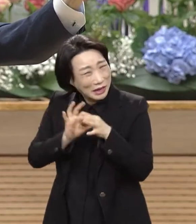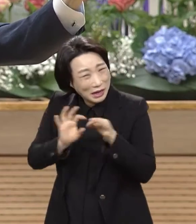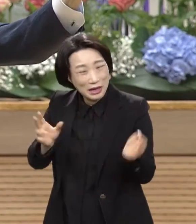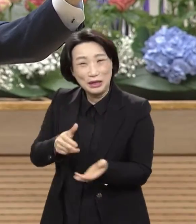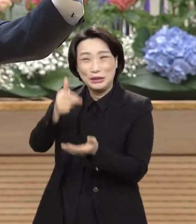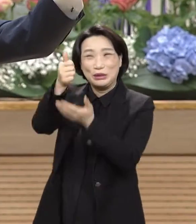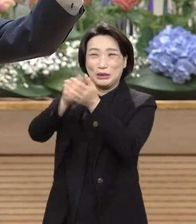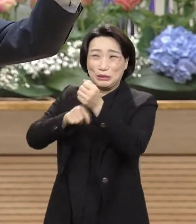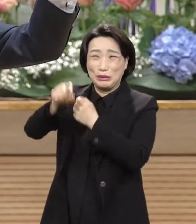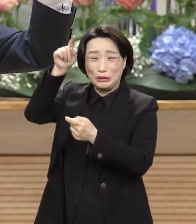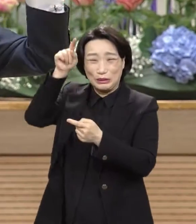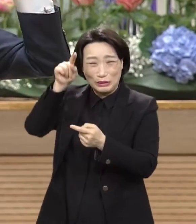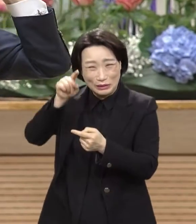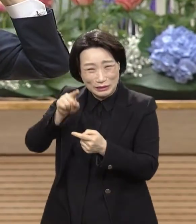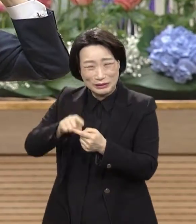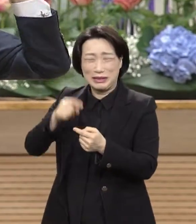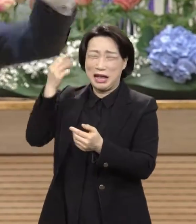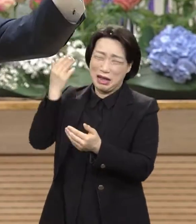죽든지